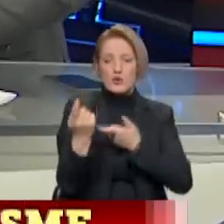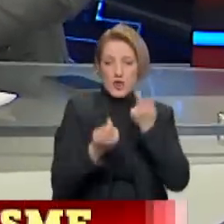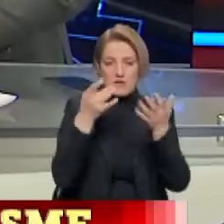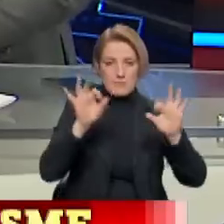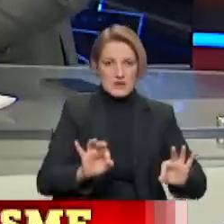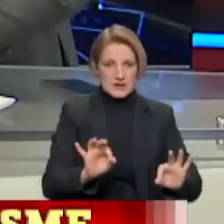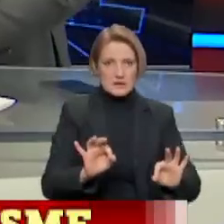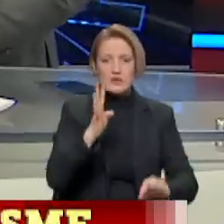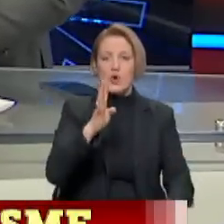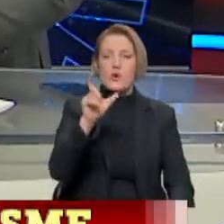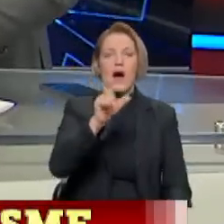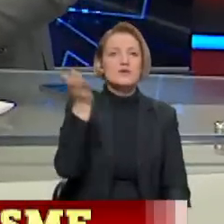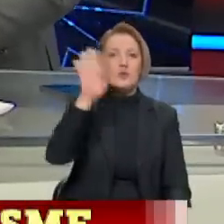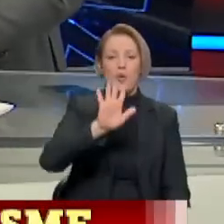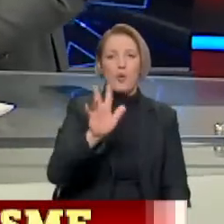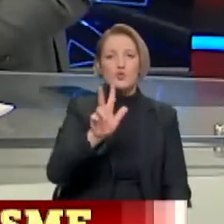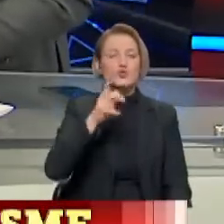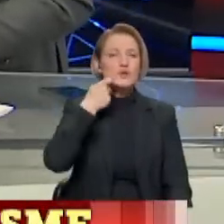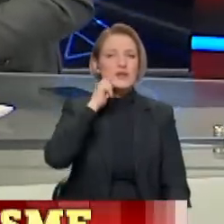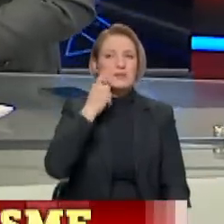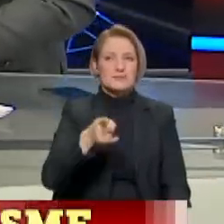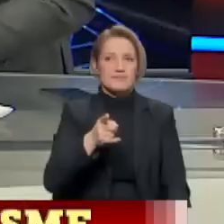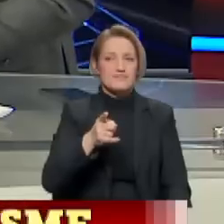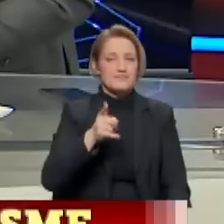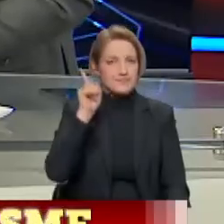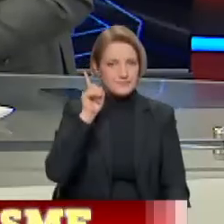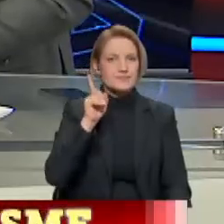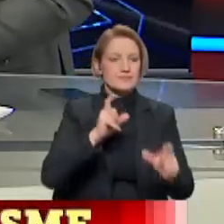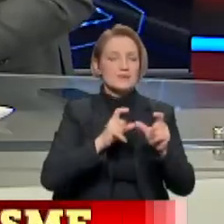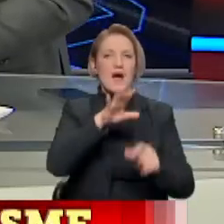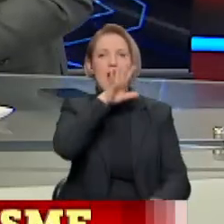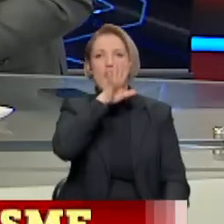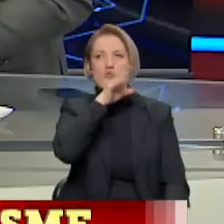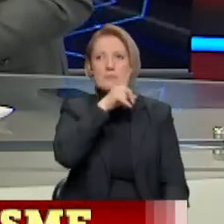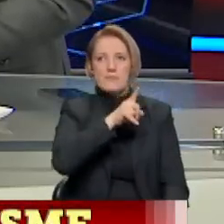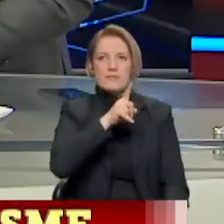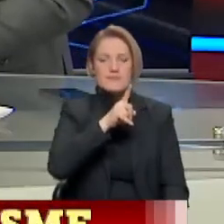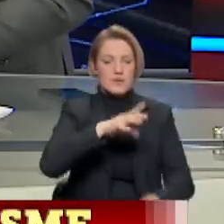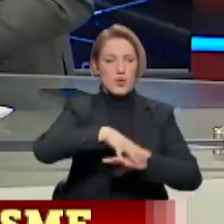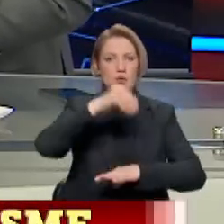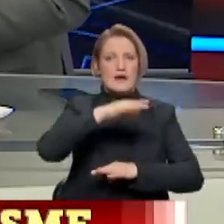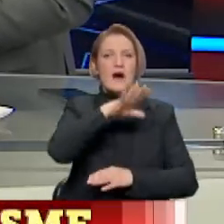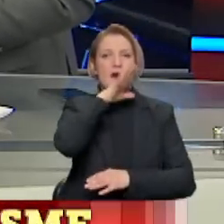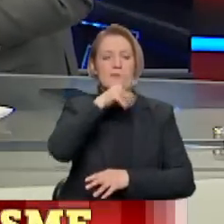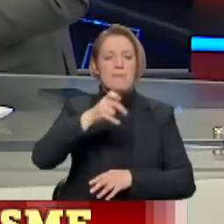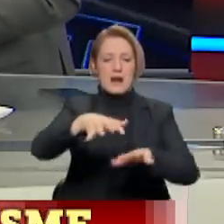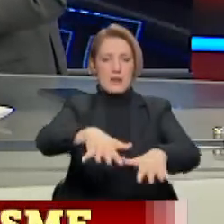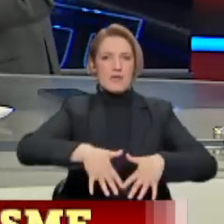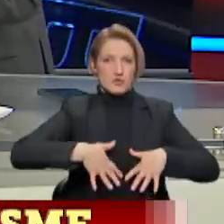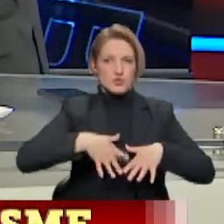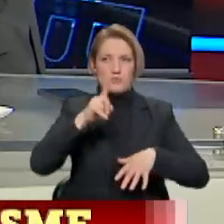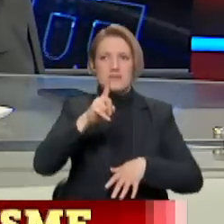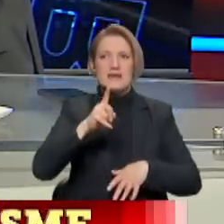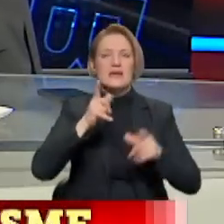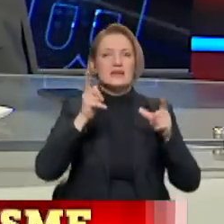yaklaşık 4 ay sonra 30 Ekim'de Strasbourg'da Avrupa Konseyi'nin, Avrupa Parlamentosu'nun